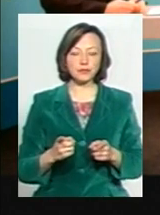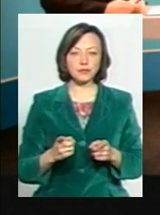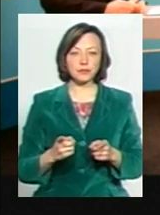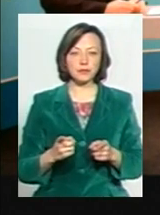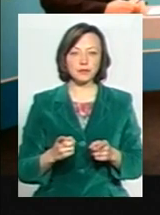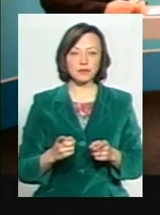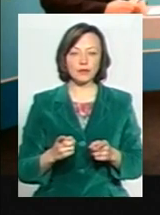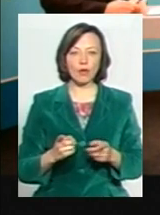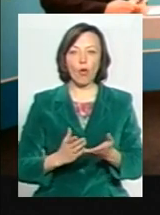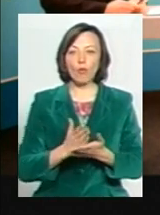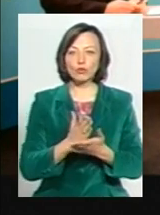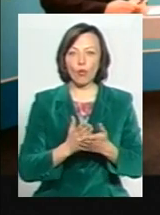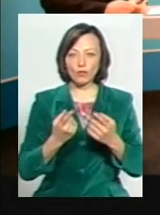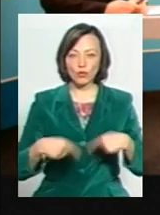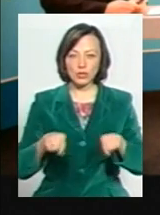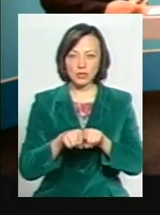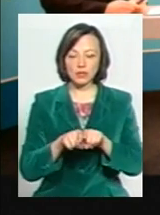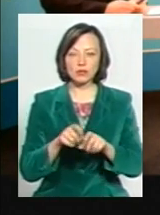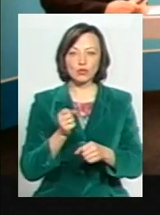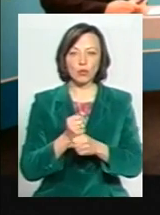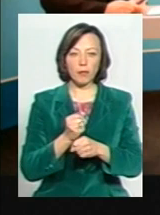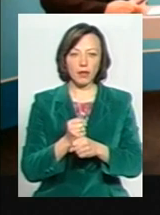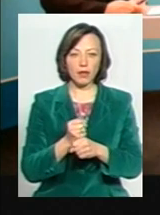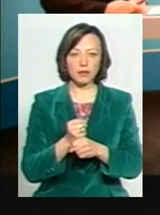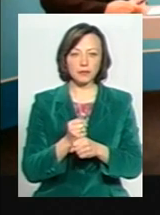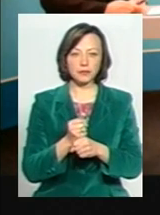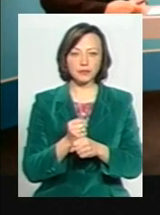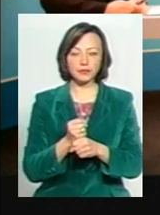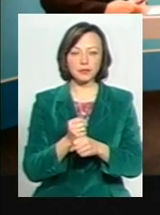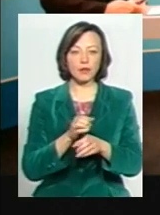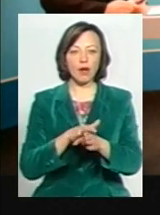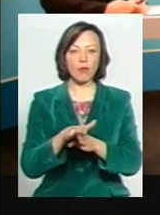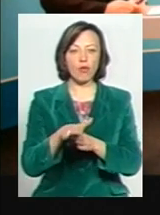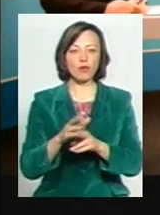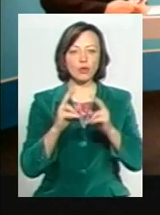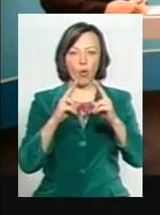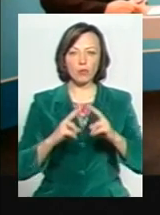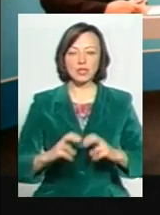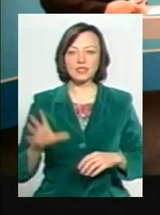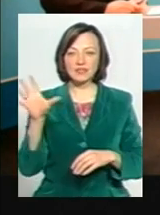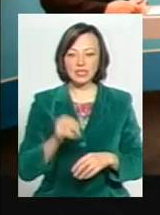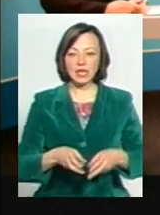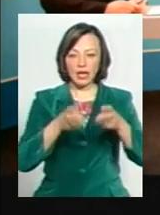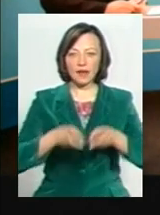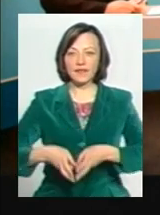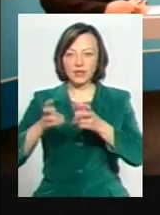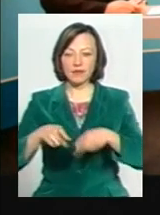обслуговуючі організації зробили повне обстеження всіх ліфтів. У нас